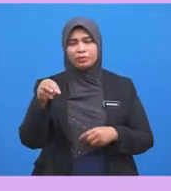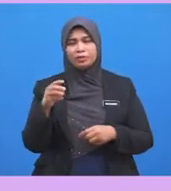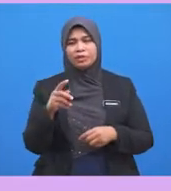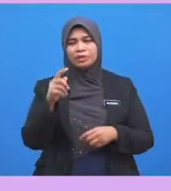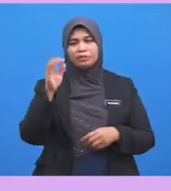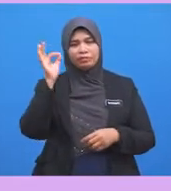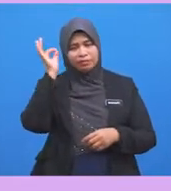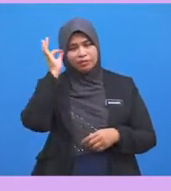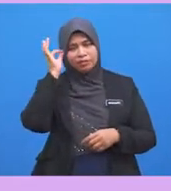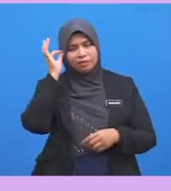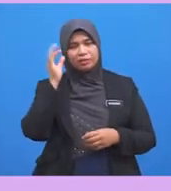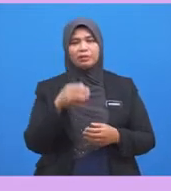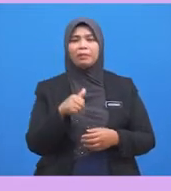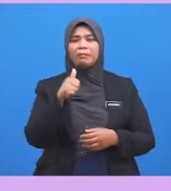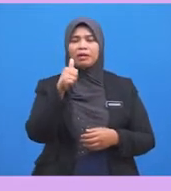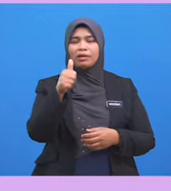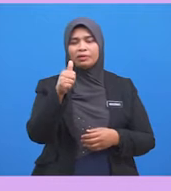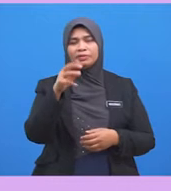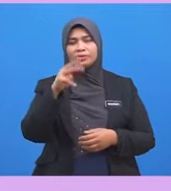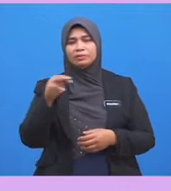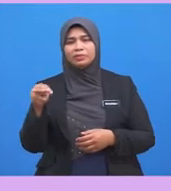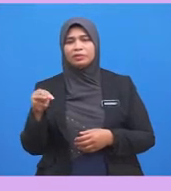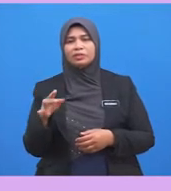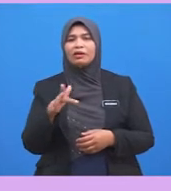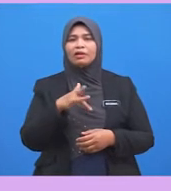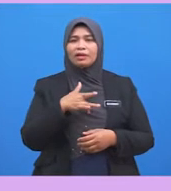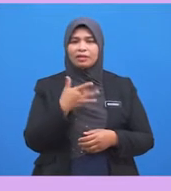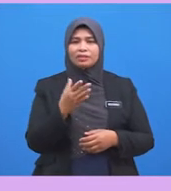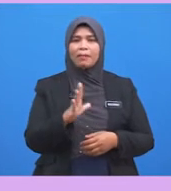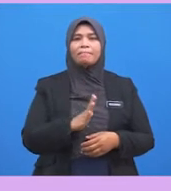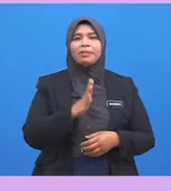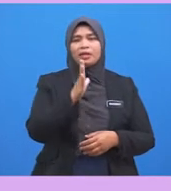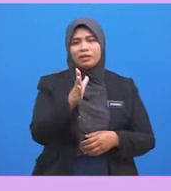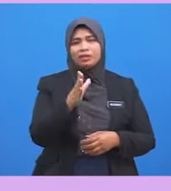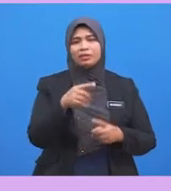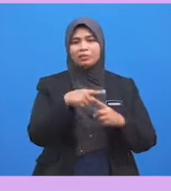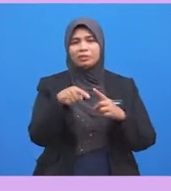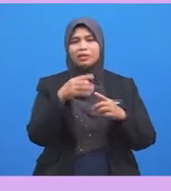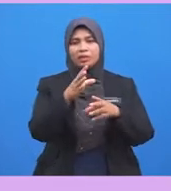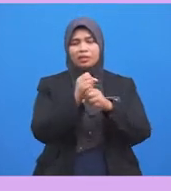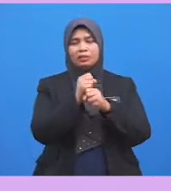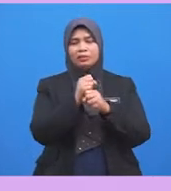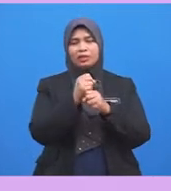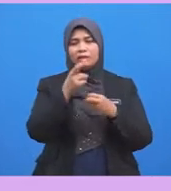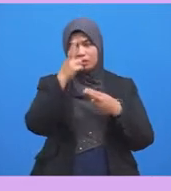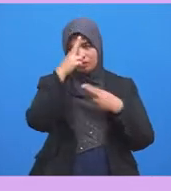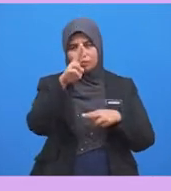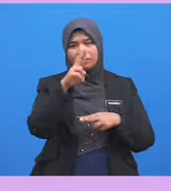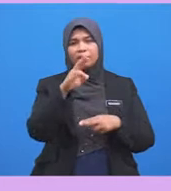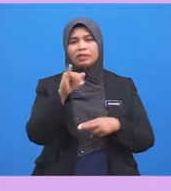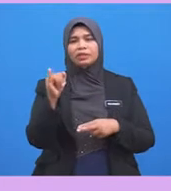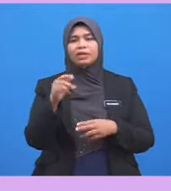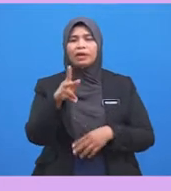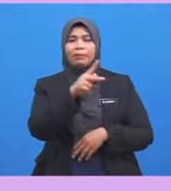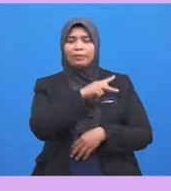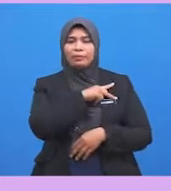Ya, bagus murid-murid saya. Berasa bangga apabila dapat